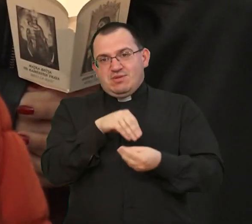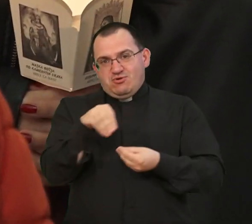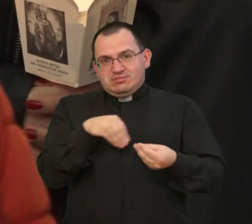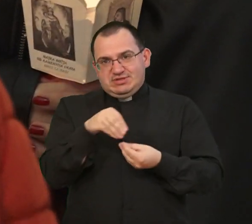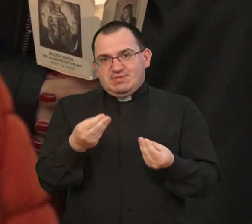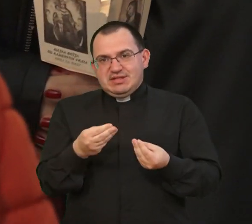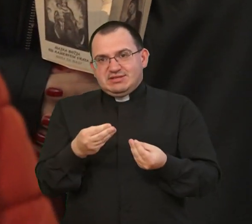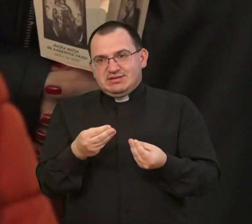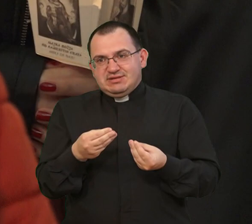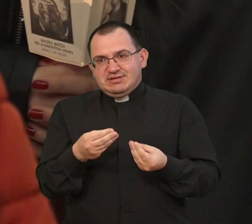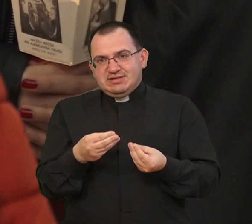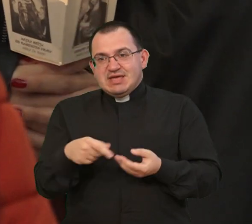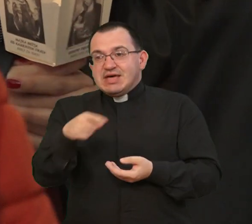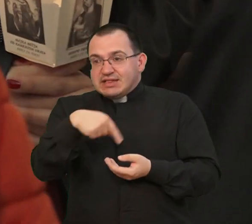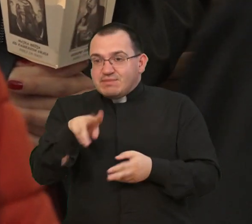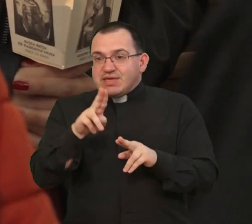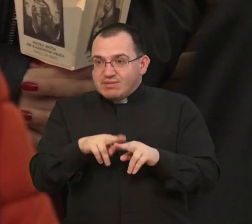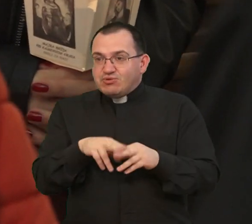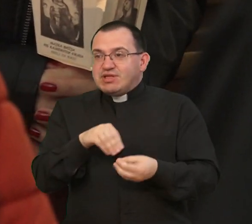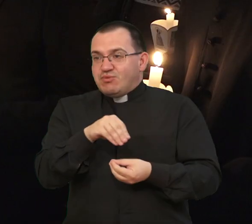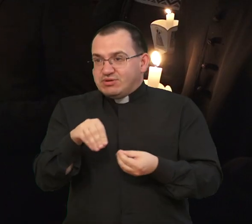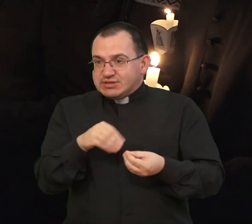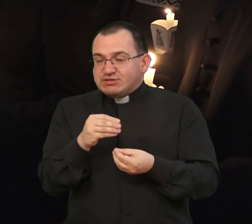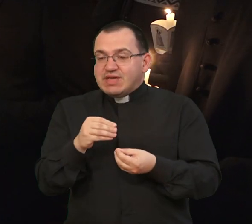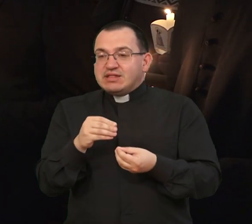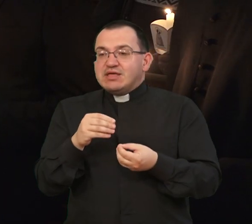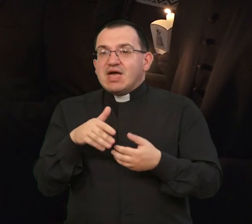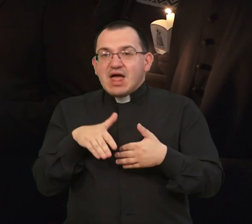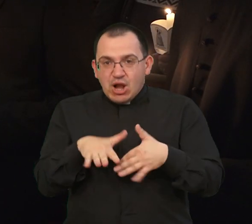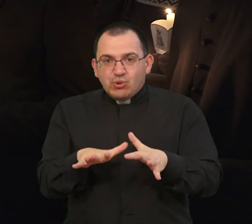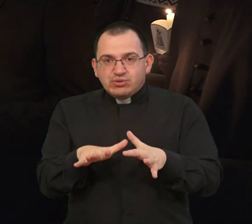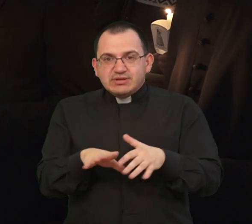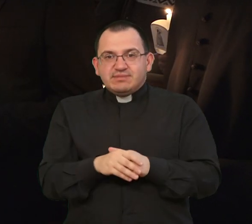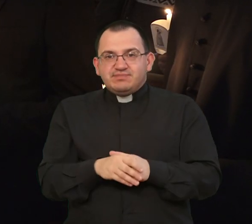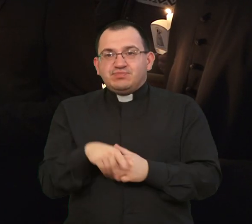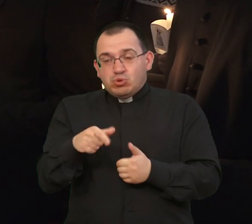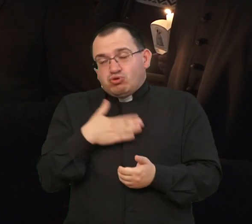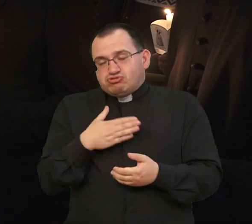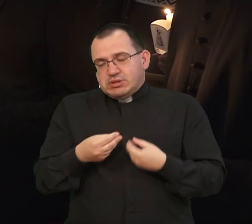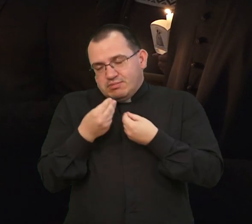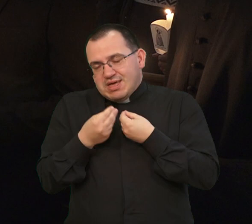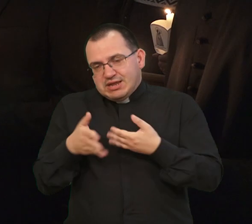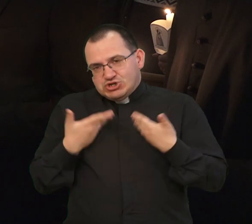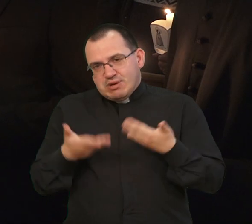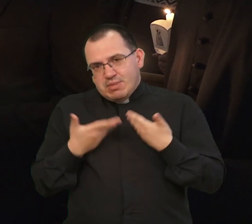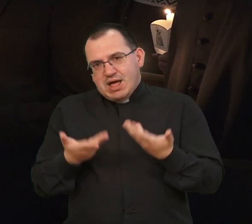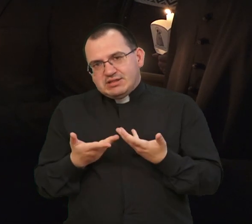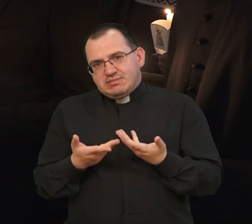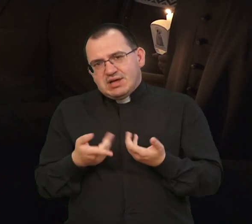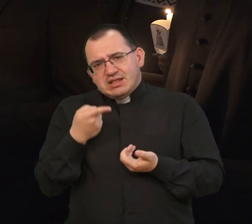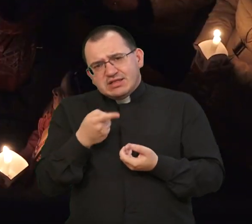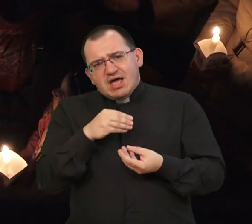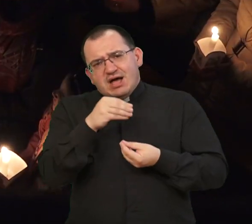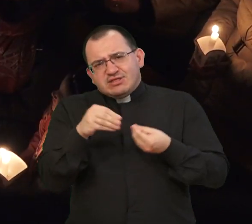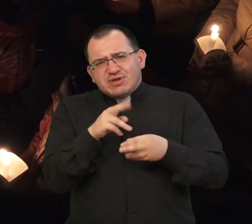da u svom životu, na svom životnom putu pronađe načine kako da taj cilj ostvari. Evo to bih htjela nekako prenijeti. Da nam ta svetost